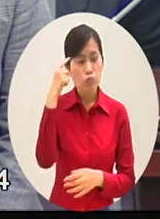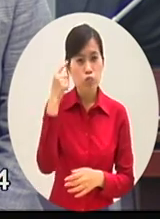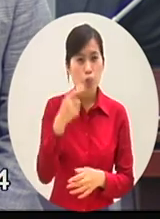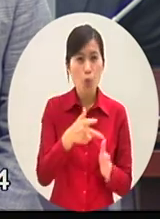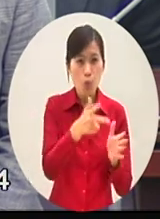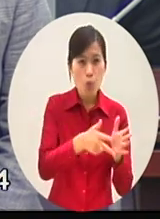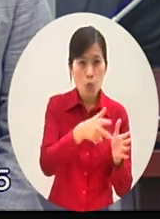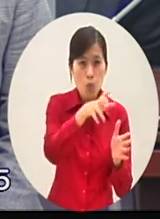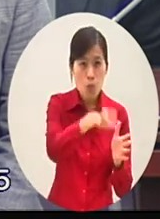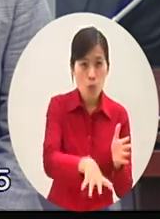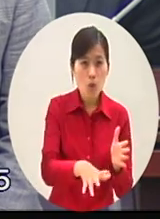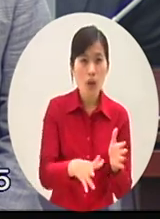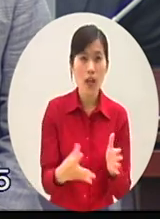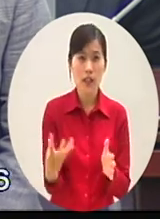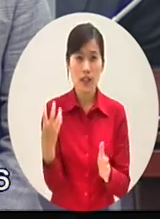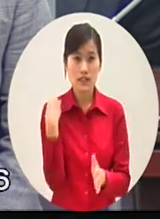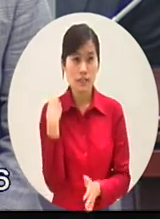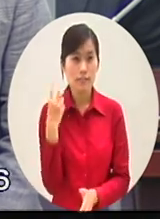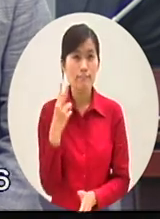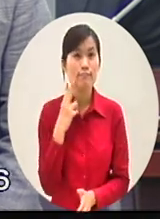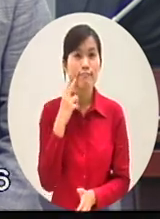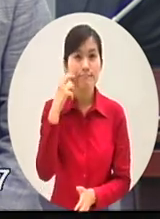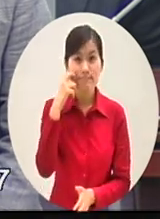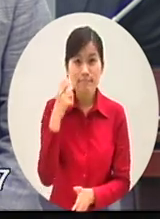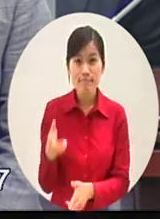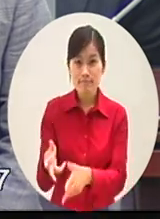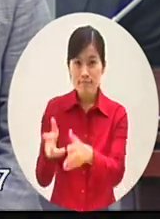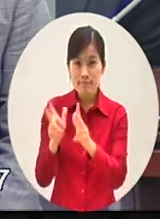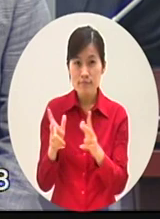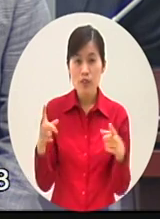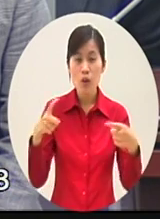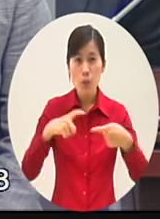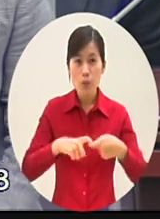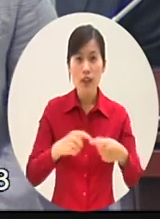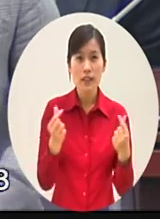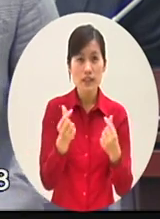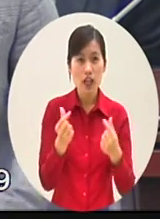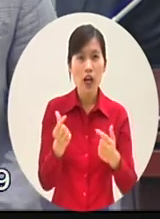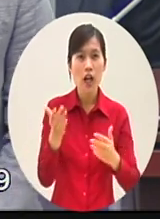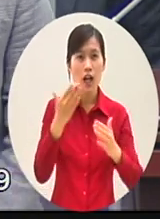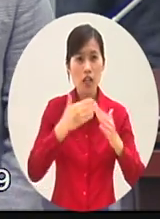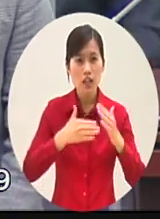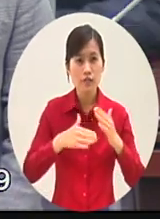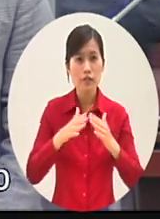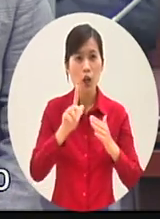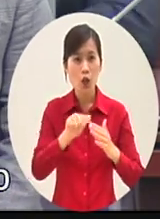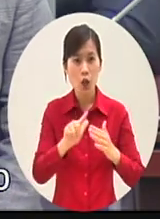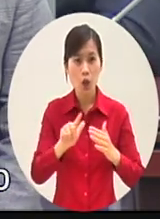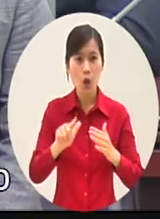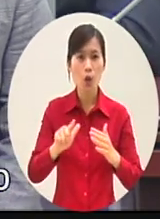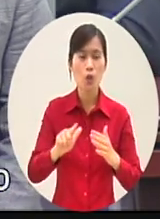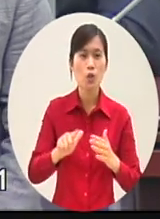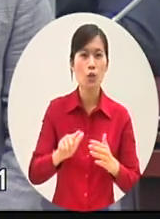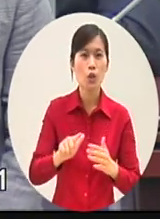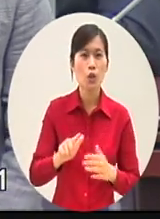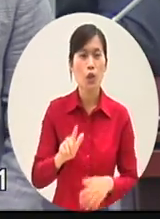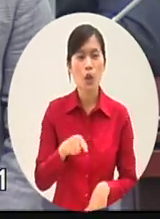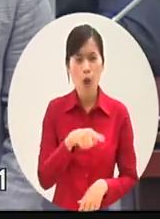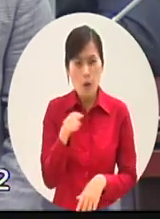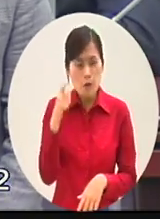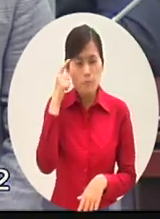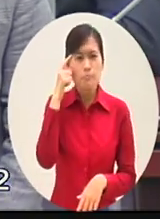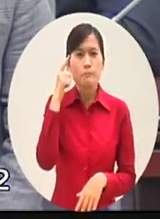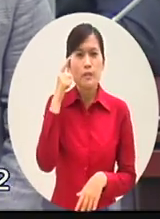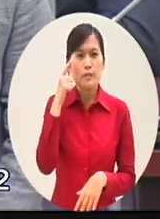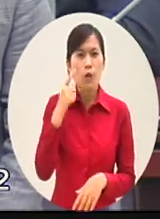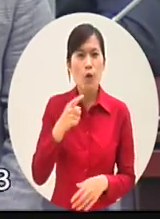相当不错，尤其旧铁桥附近有一些我们的老师甚至教授们对整体的生态包括污水的处理呢都有很好的